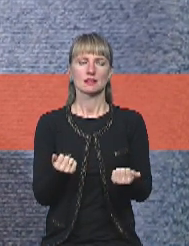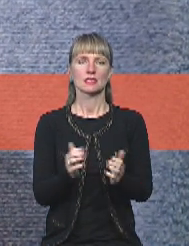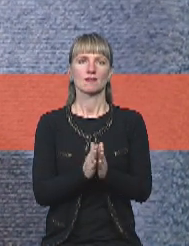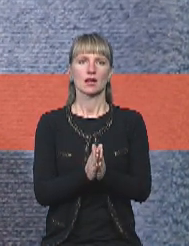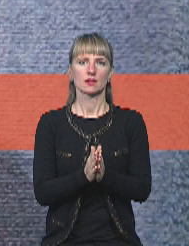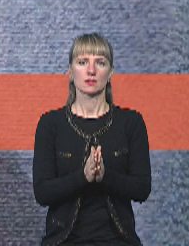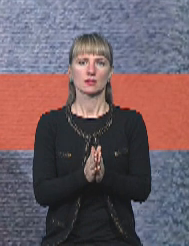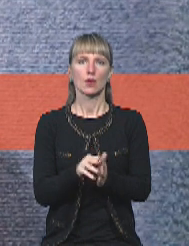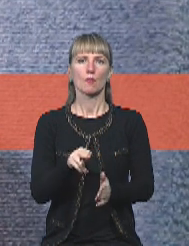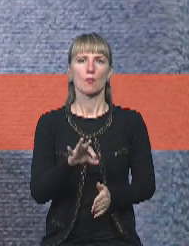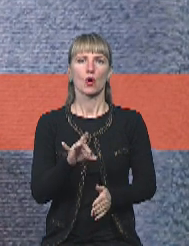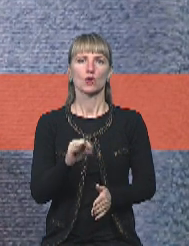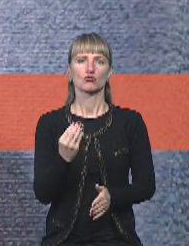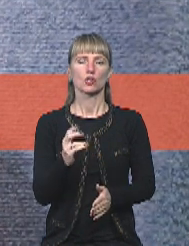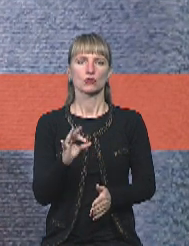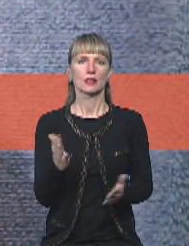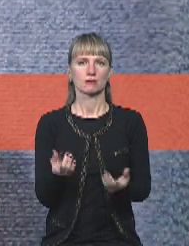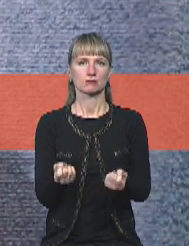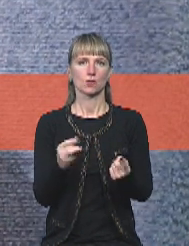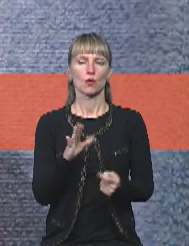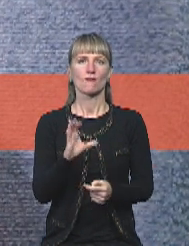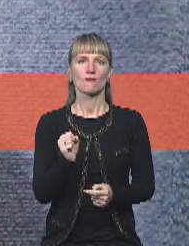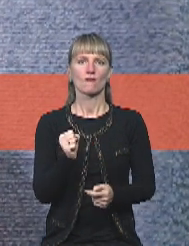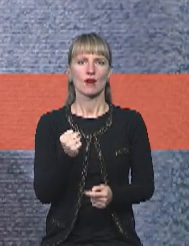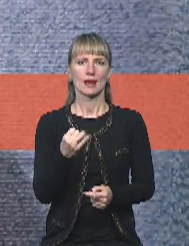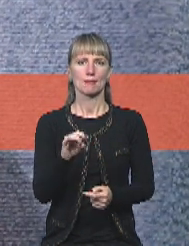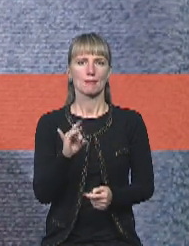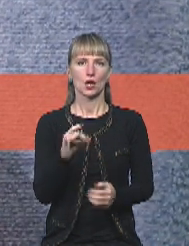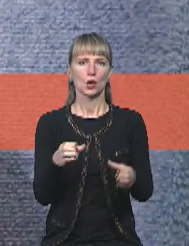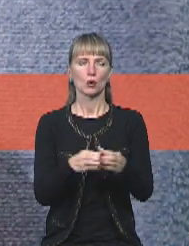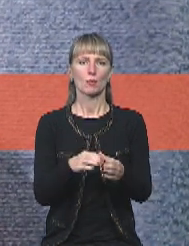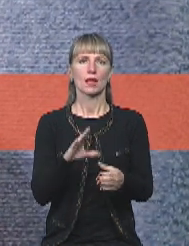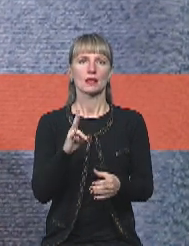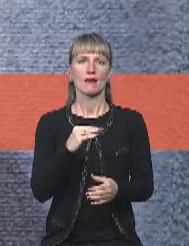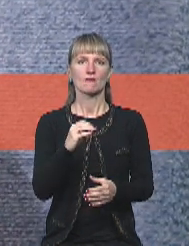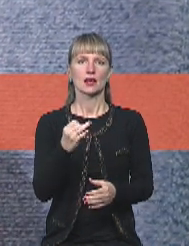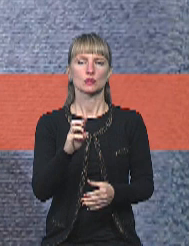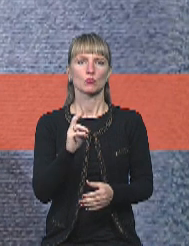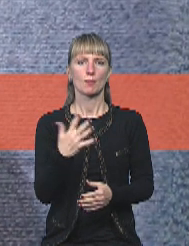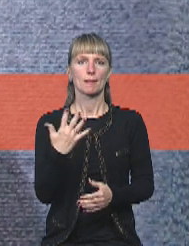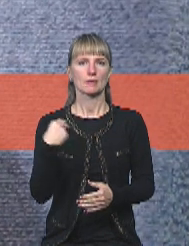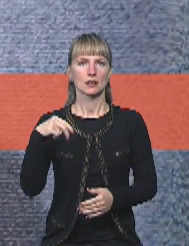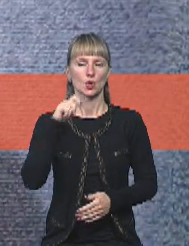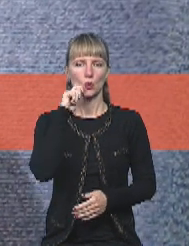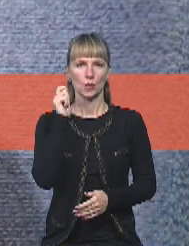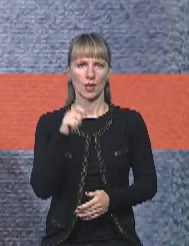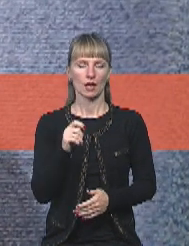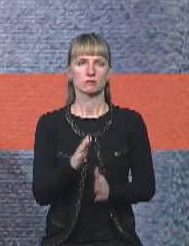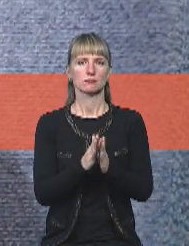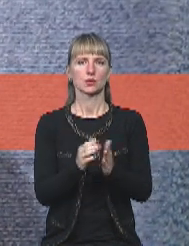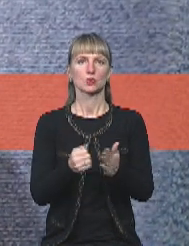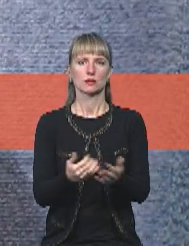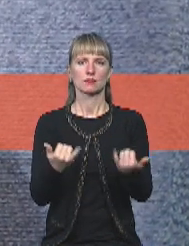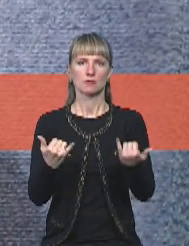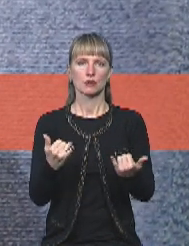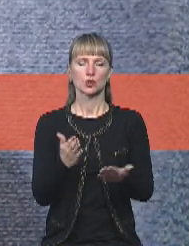звернення Петра Порошенка, яке з'явилося і в Viber-групі, і на Facebook-сторінці. П'ятий президент України звернувся до